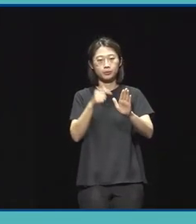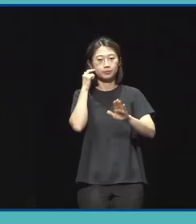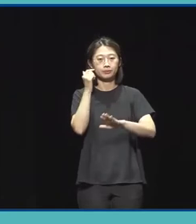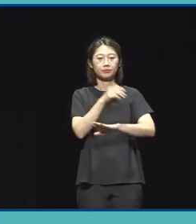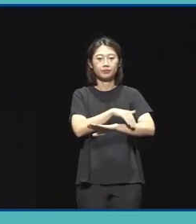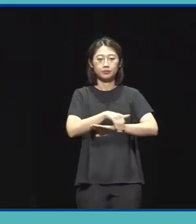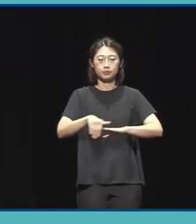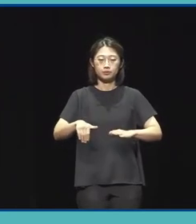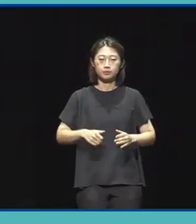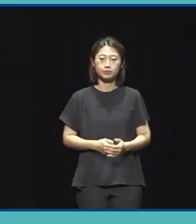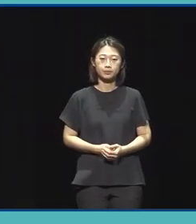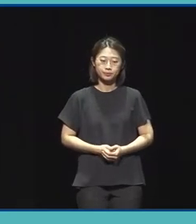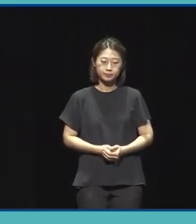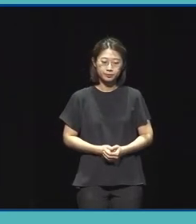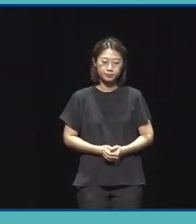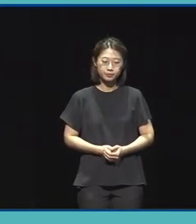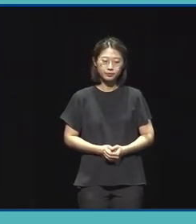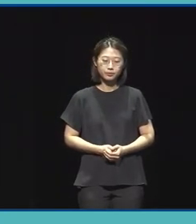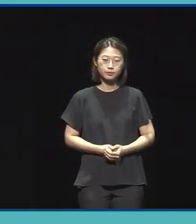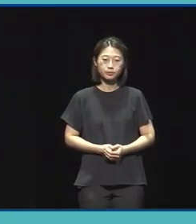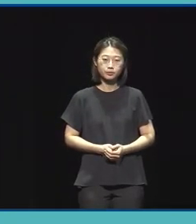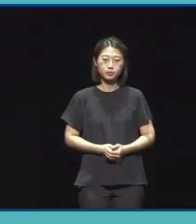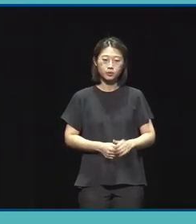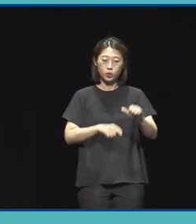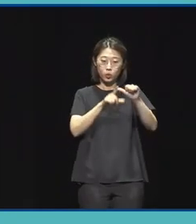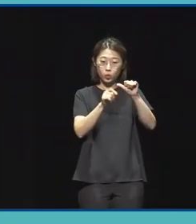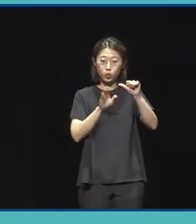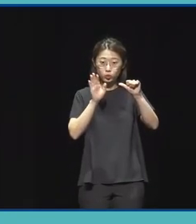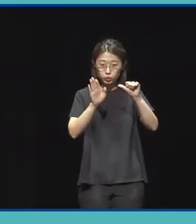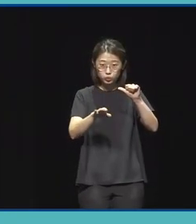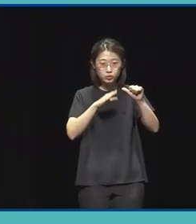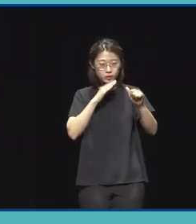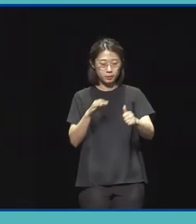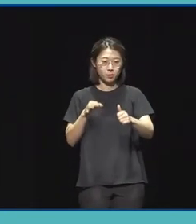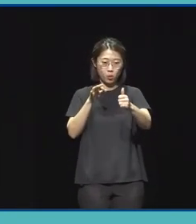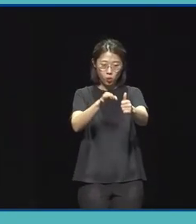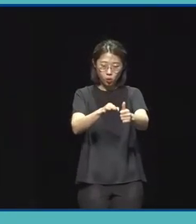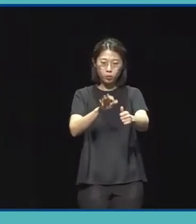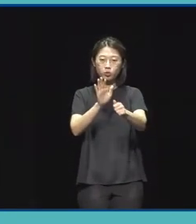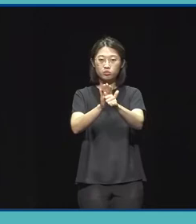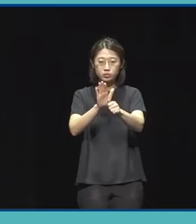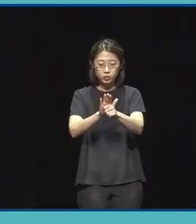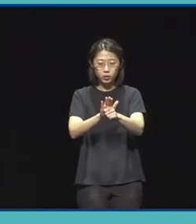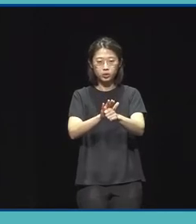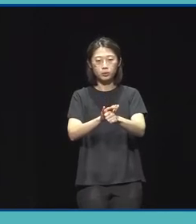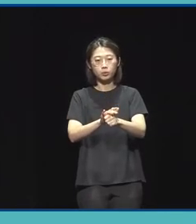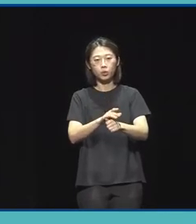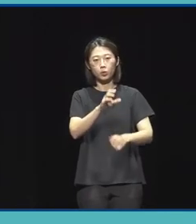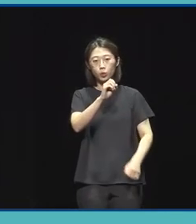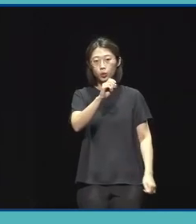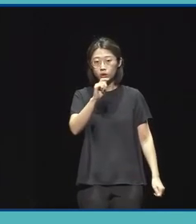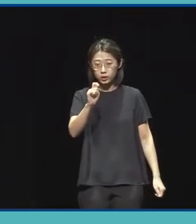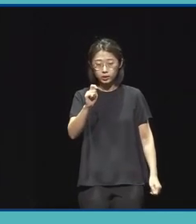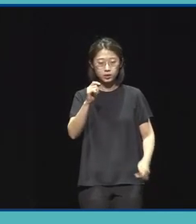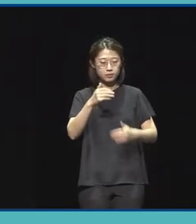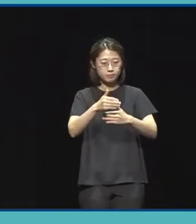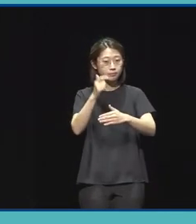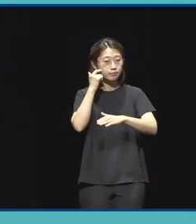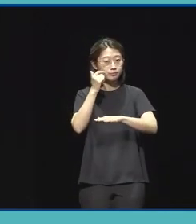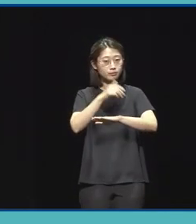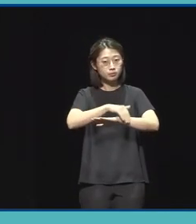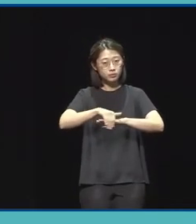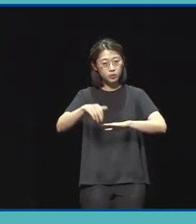그래서 이후에는 본격적으로 지원단체에 대한 선정단체에 대한 오리엔테이션 워크숍이 있을 예정이고요